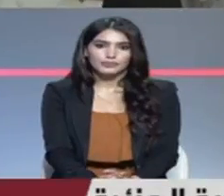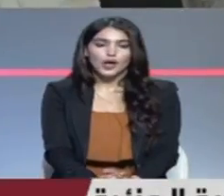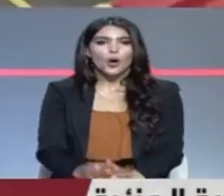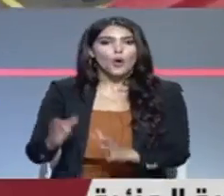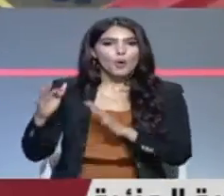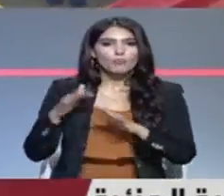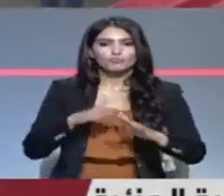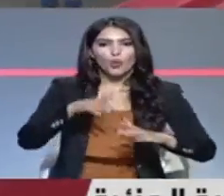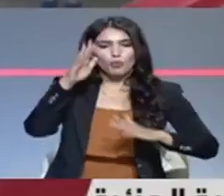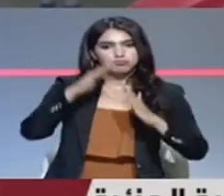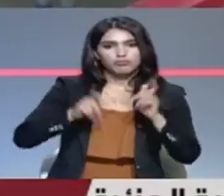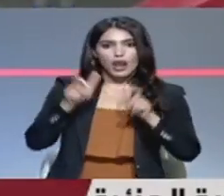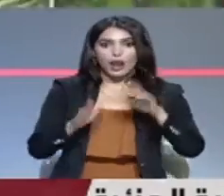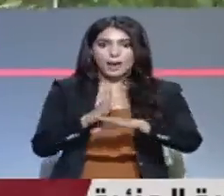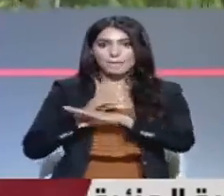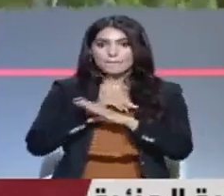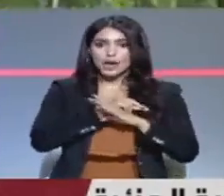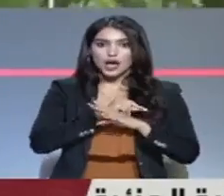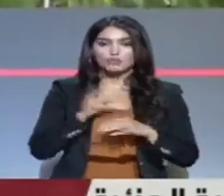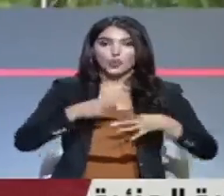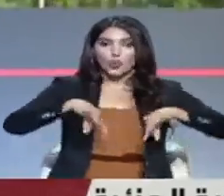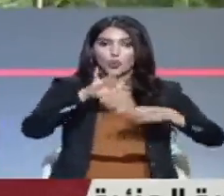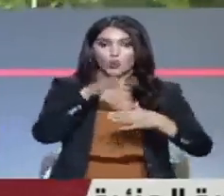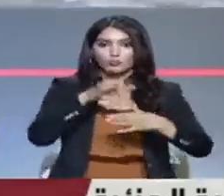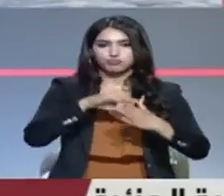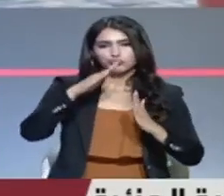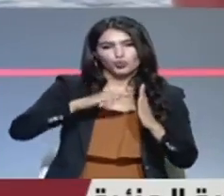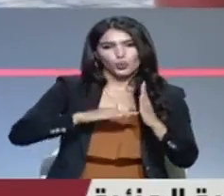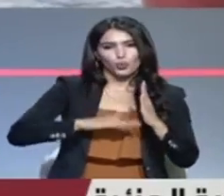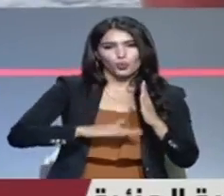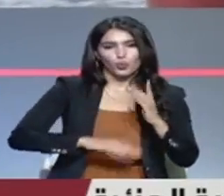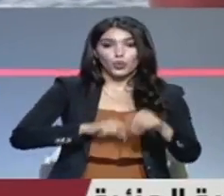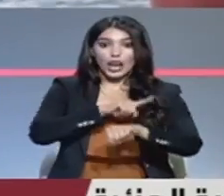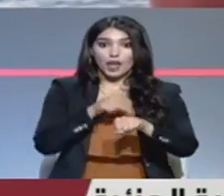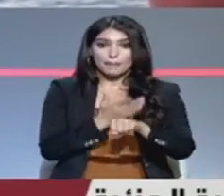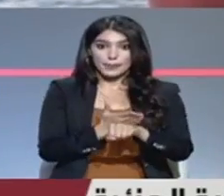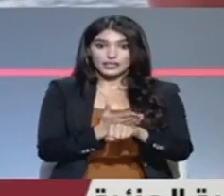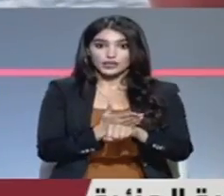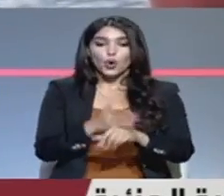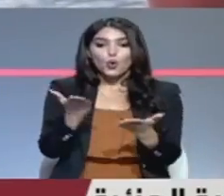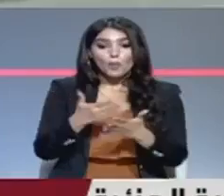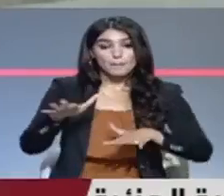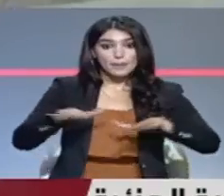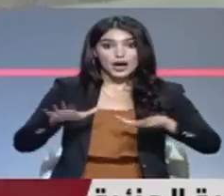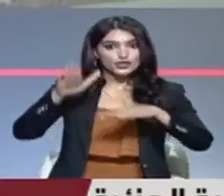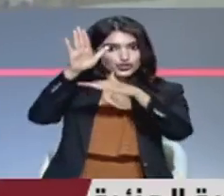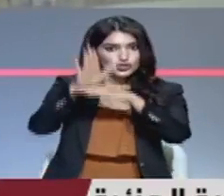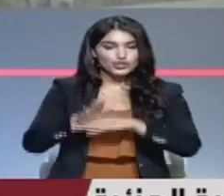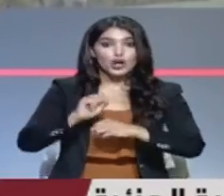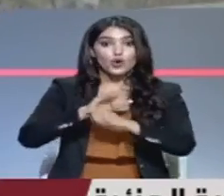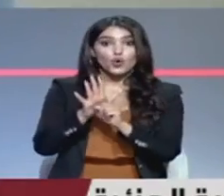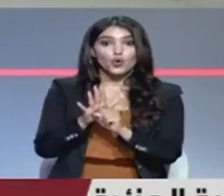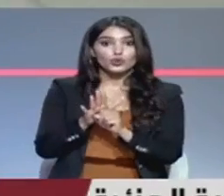إقبال ضعيف للأمنيين والعسكريين على مراكز الاقتراع للانتخابات البلدية الجزئية وسط إجراءات التوقي من